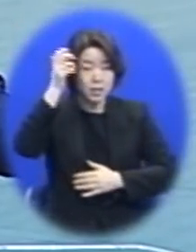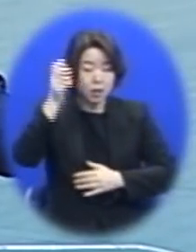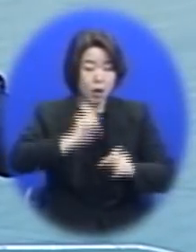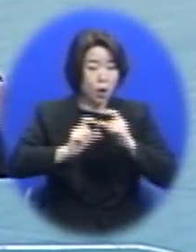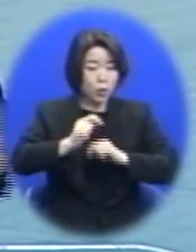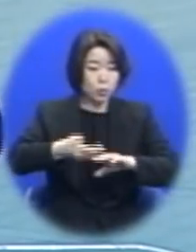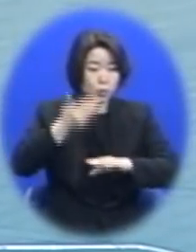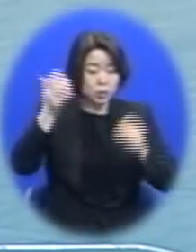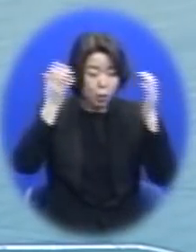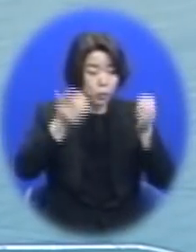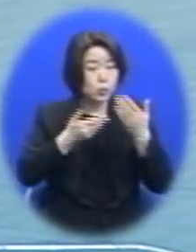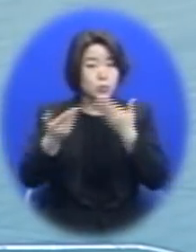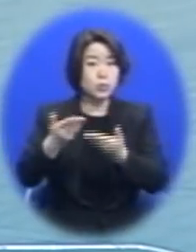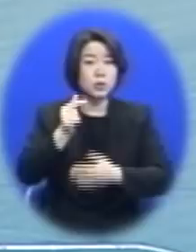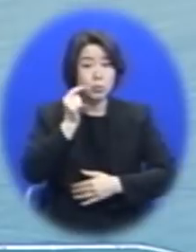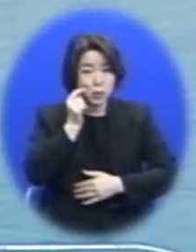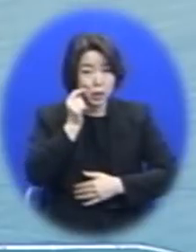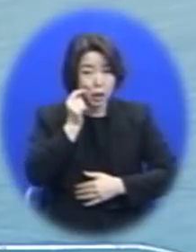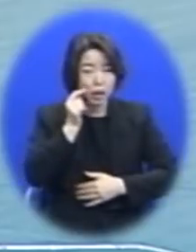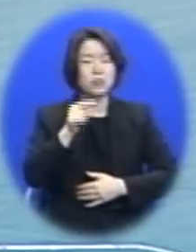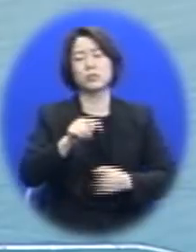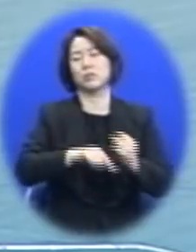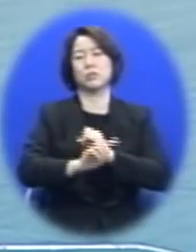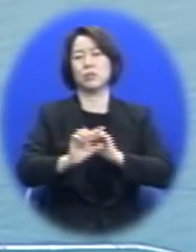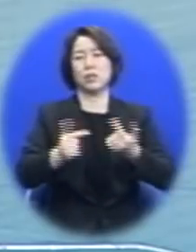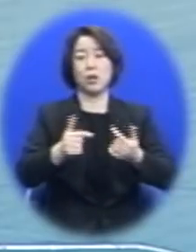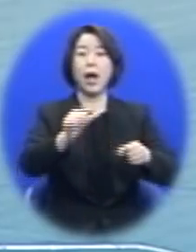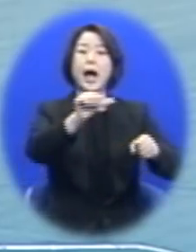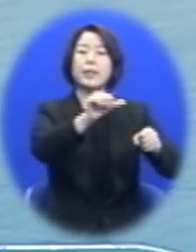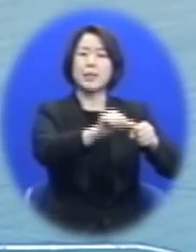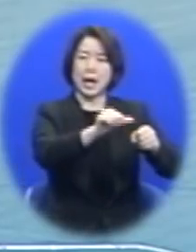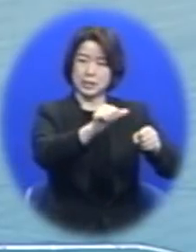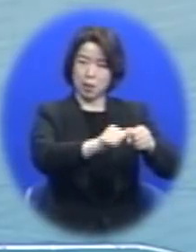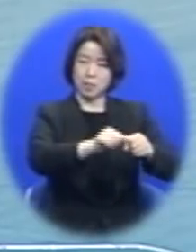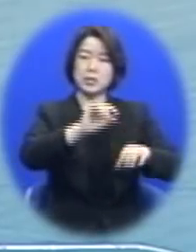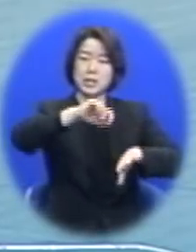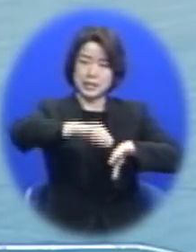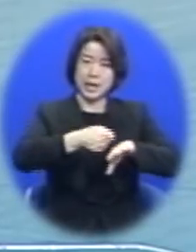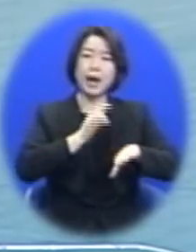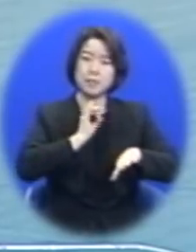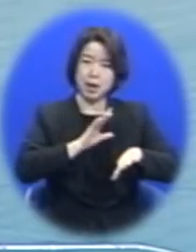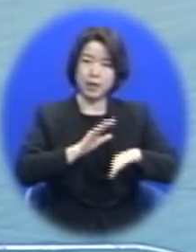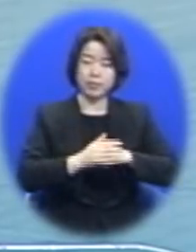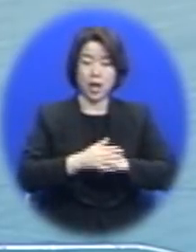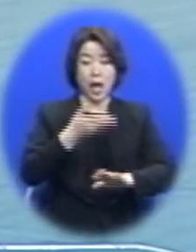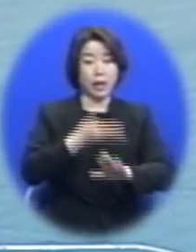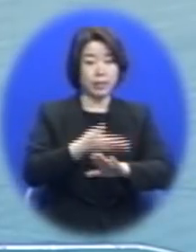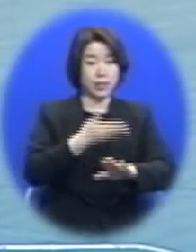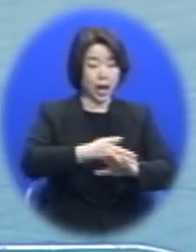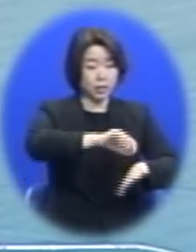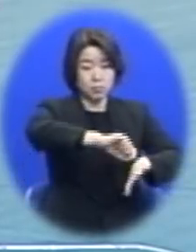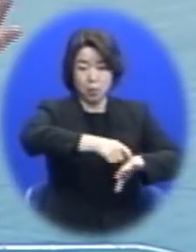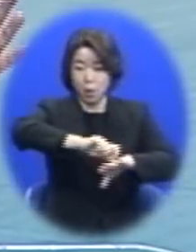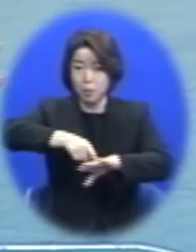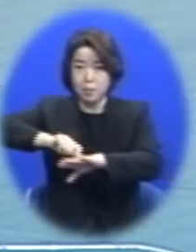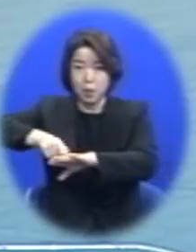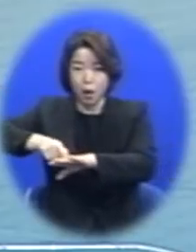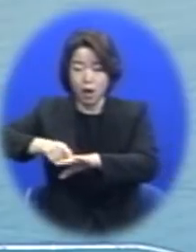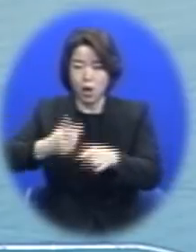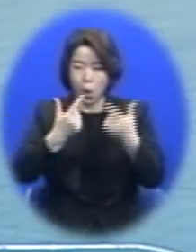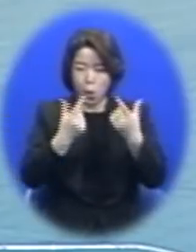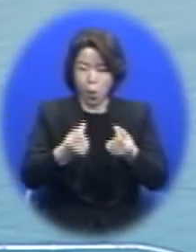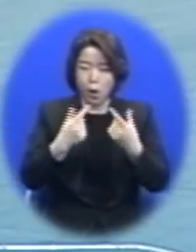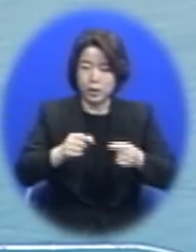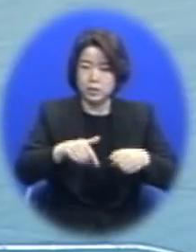아닙니다 이 다섯번째 재앙에서 만 그렇다 는 그다 다름 재앙의 대해서도 똑같은 적용이